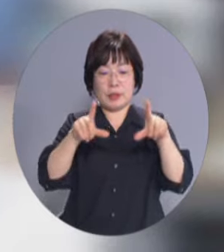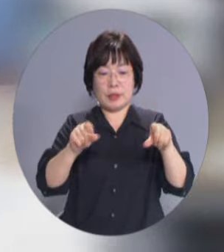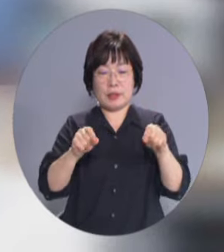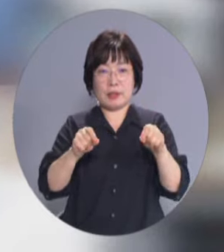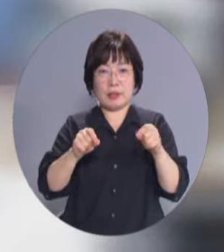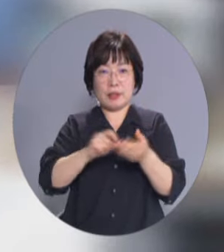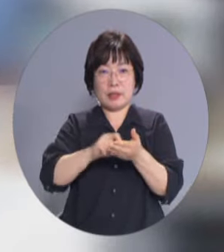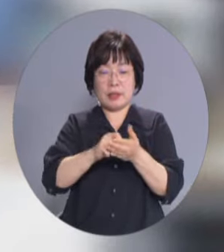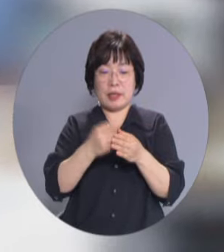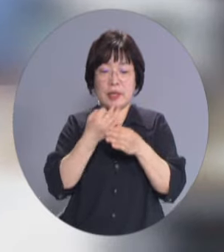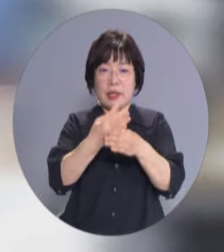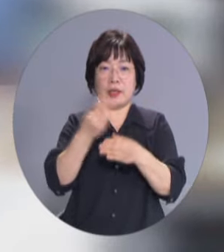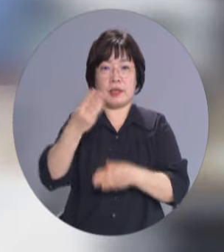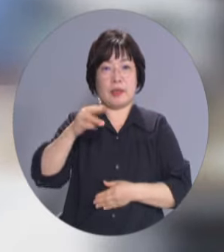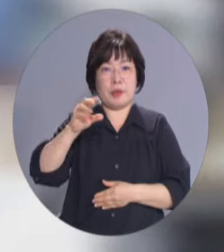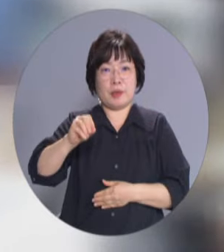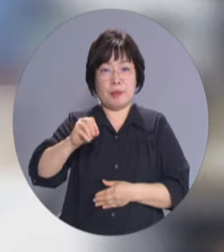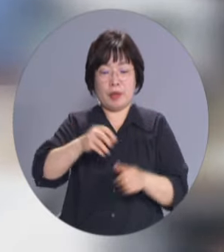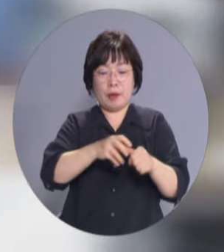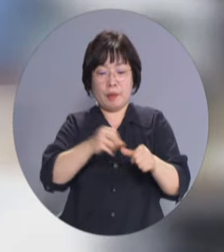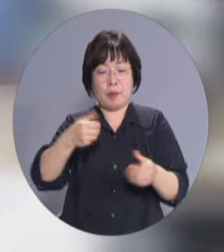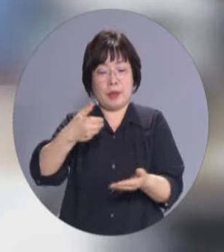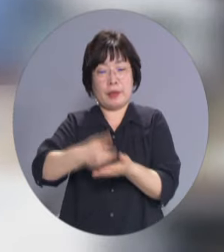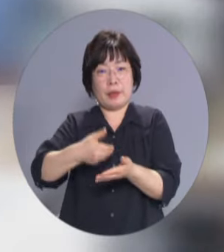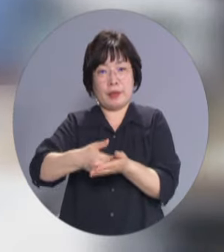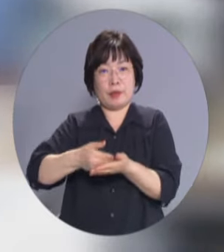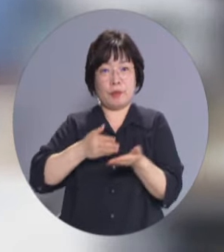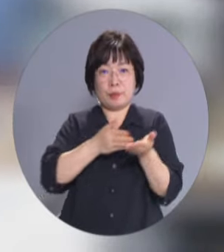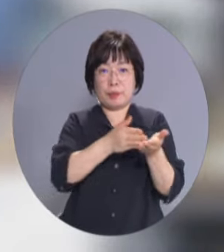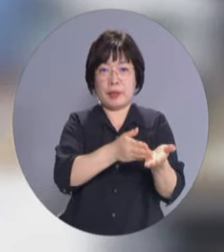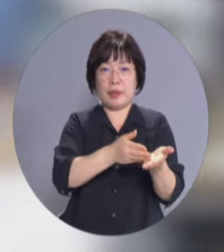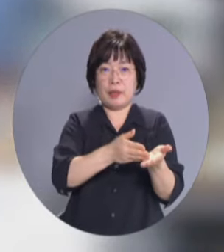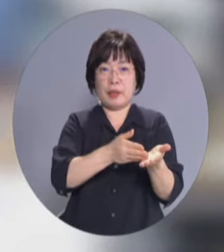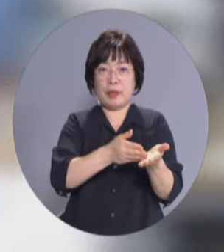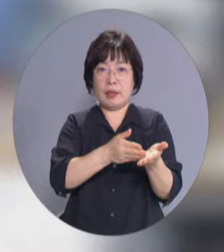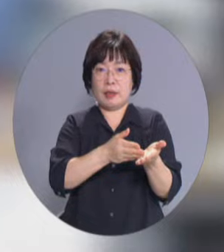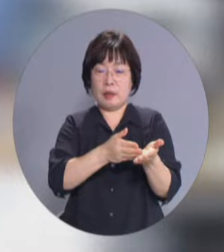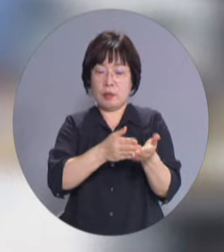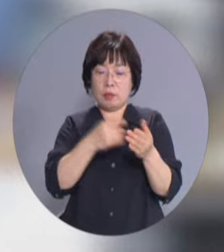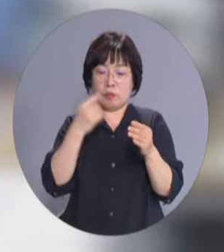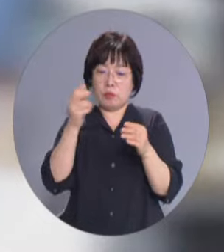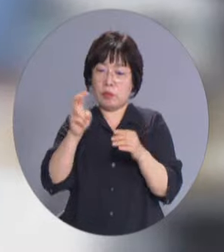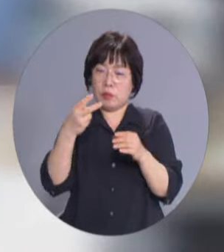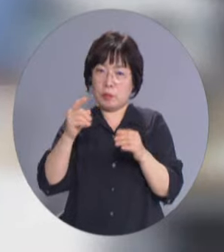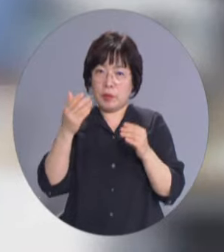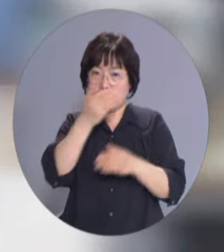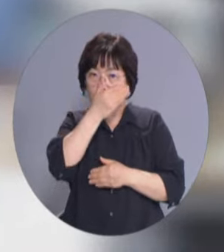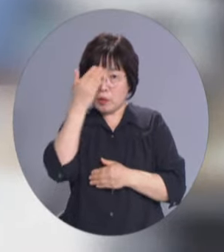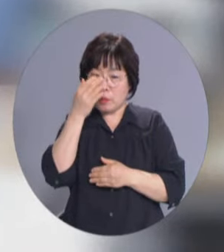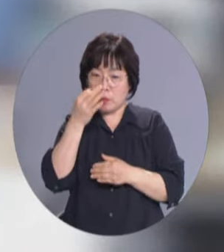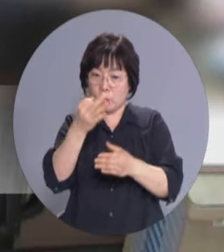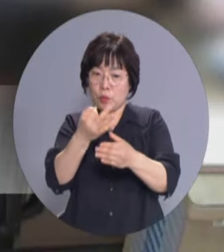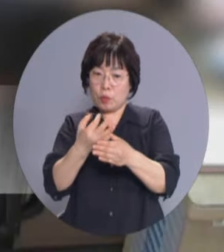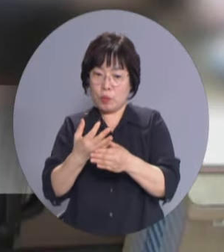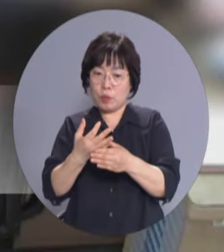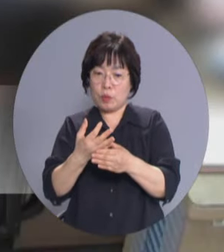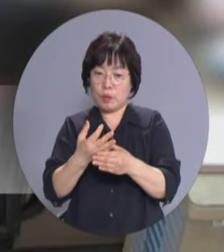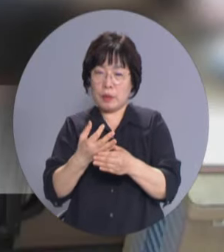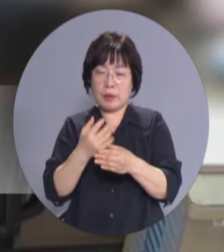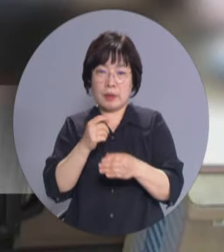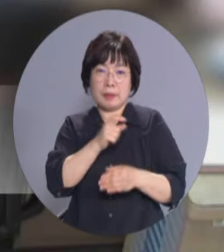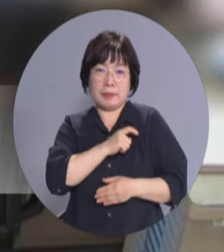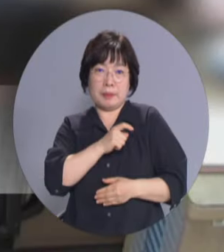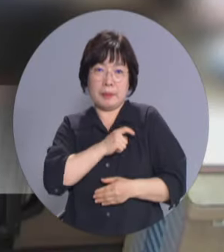직원에게 현금 3천만 원을 인출해 달라 요구합니다 옛된 외모의 남성이 고에게 인출을 요구하는 것을